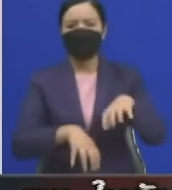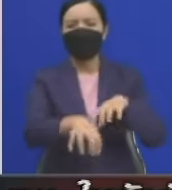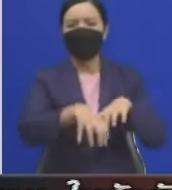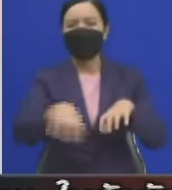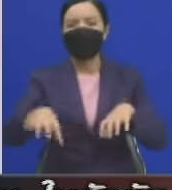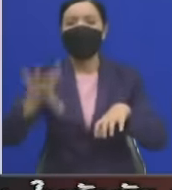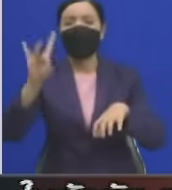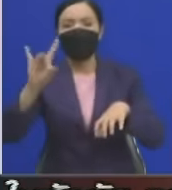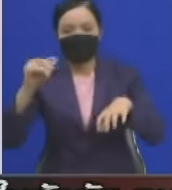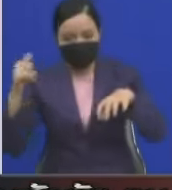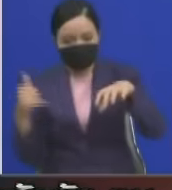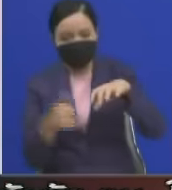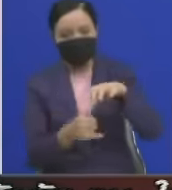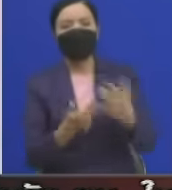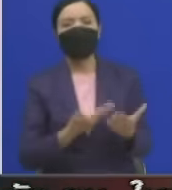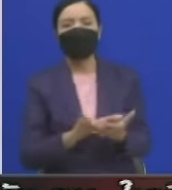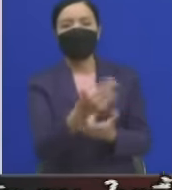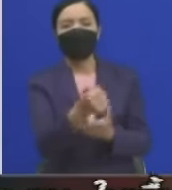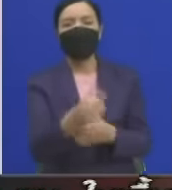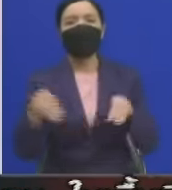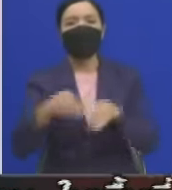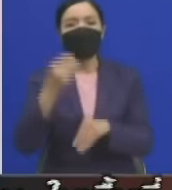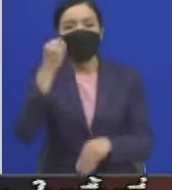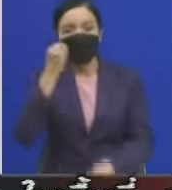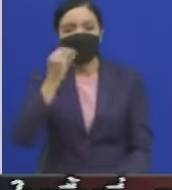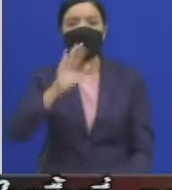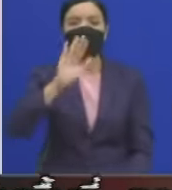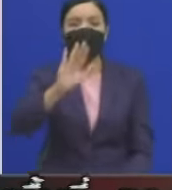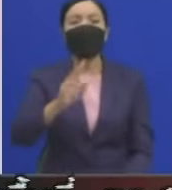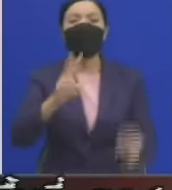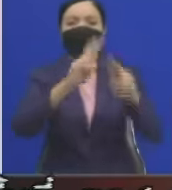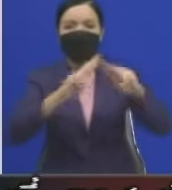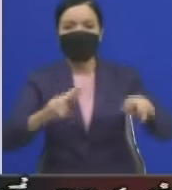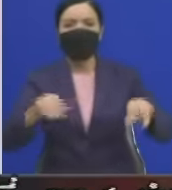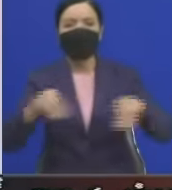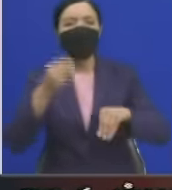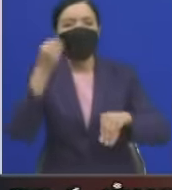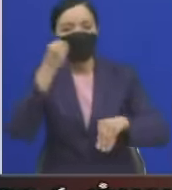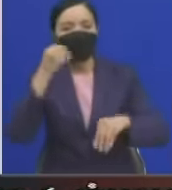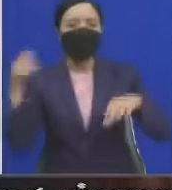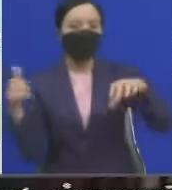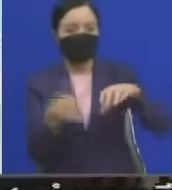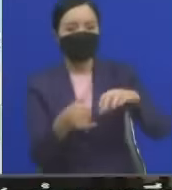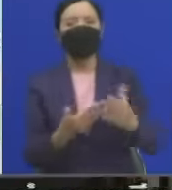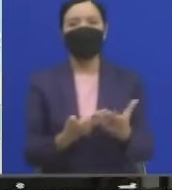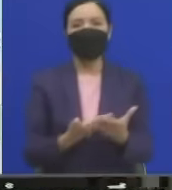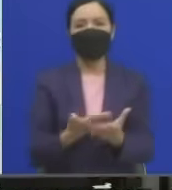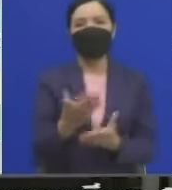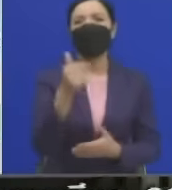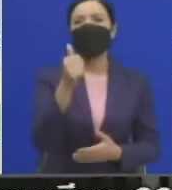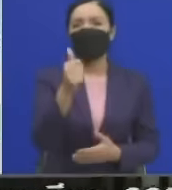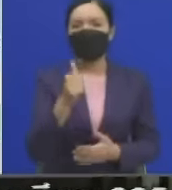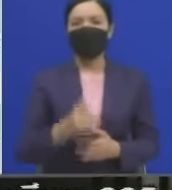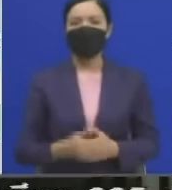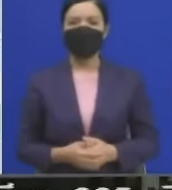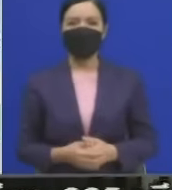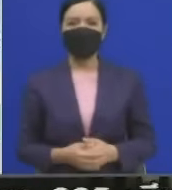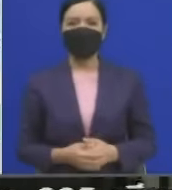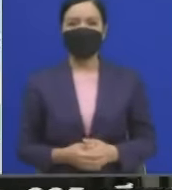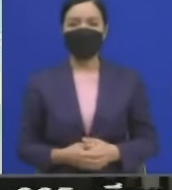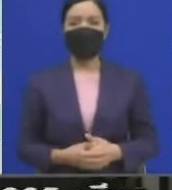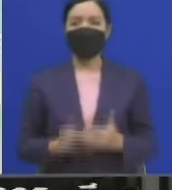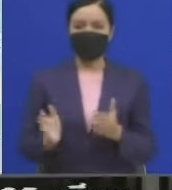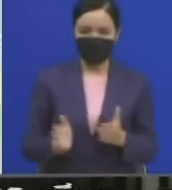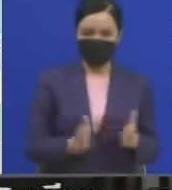าไปดูได้ในเว็บไซต์ก็ได้หรือถ้าใครใกล้บ้านท่านก็ไปดูตามร้านใกล้บ้านท่านร้านขายยาขององค์การเภสัช ค่ะ นะ